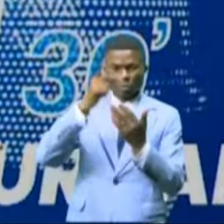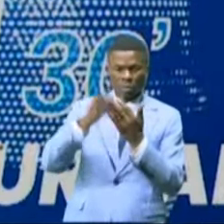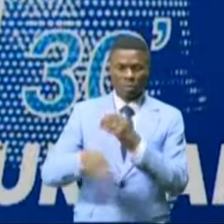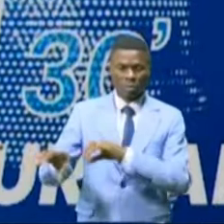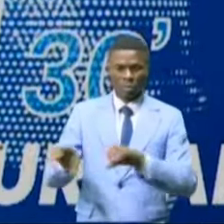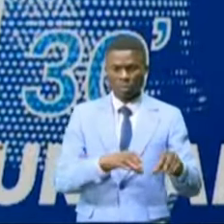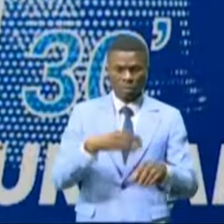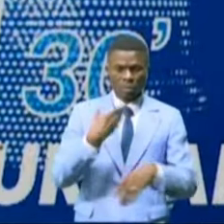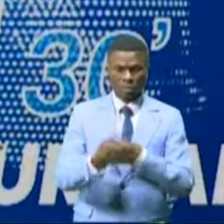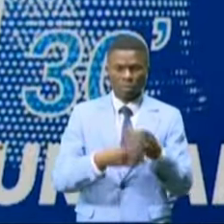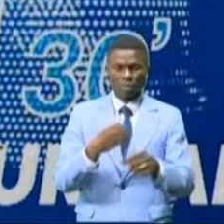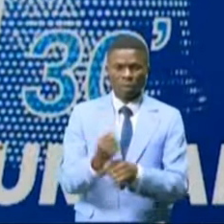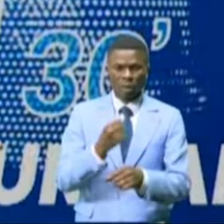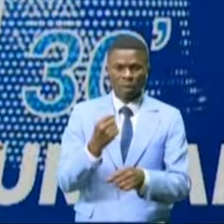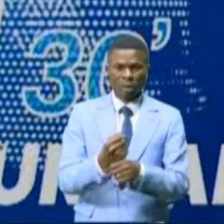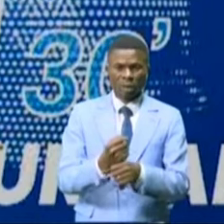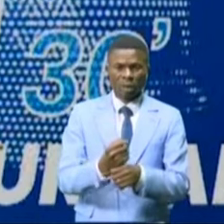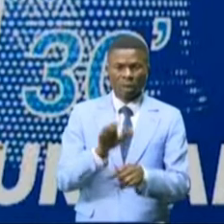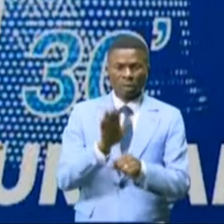d'action opérationnel